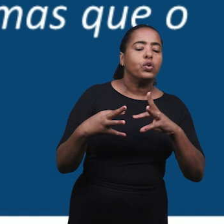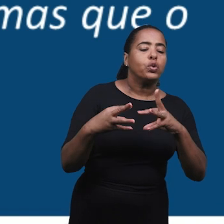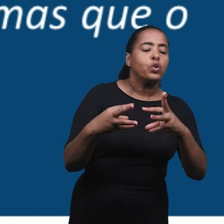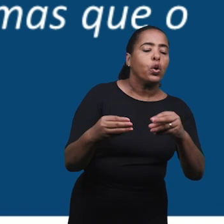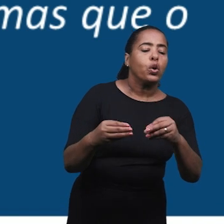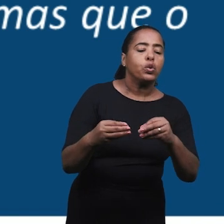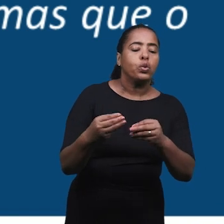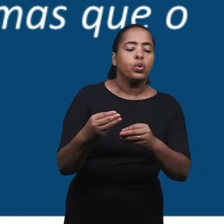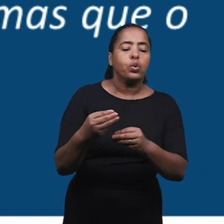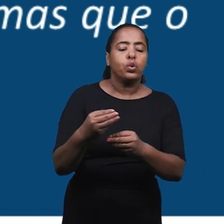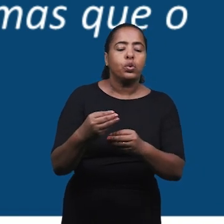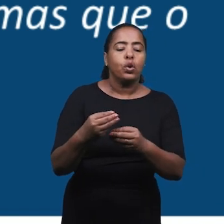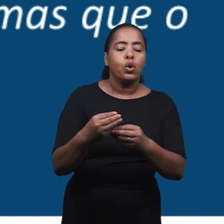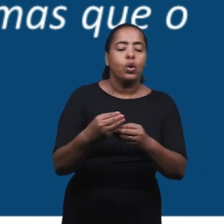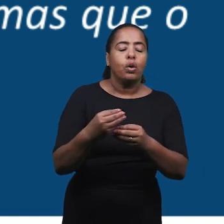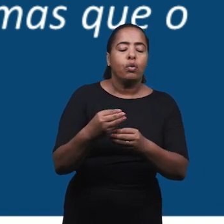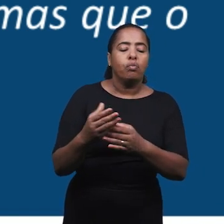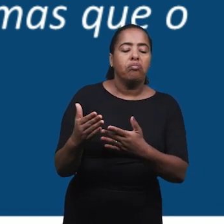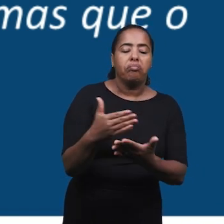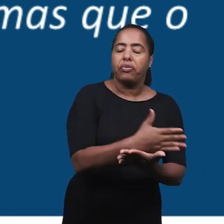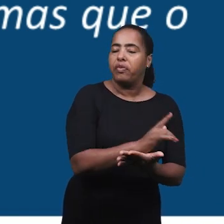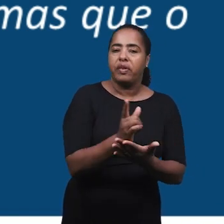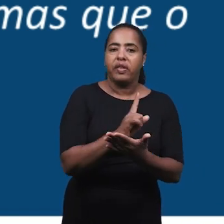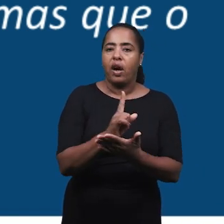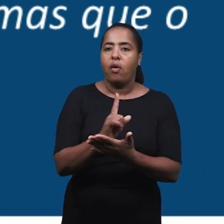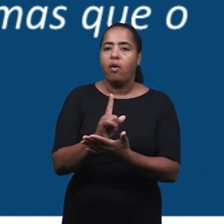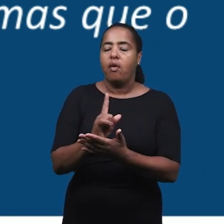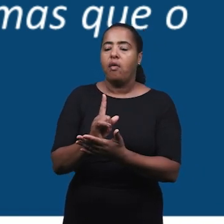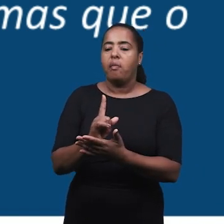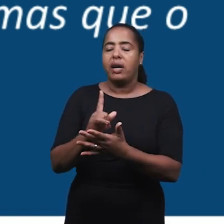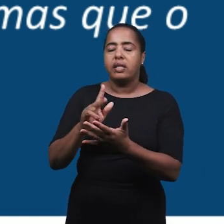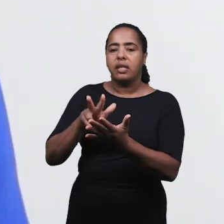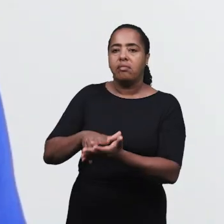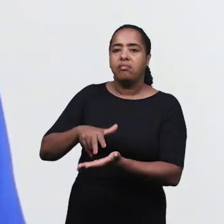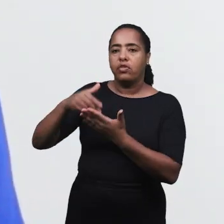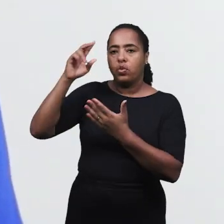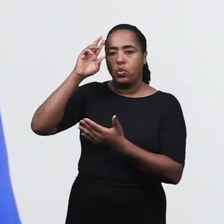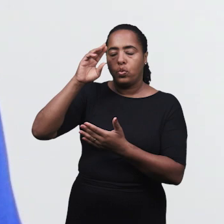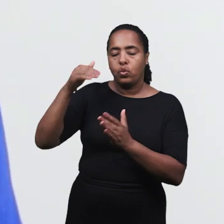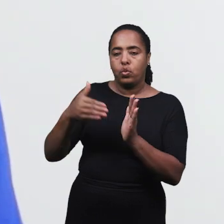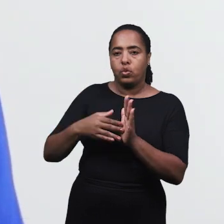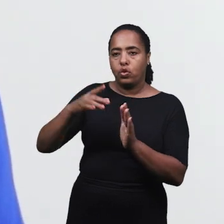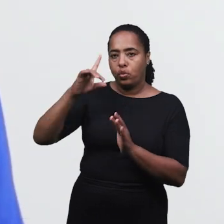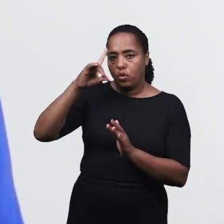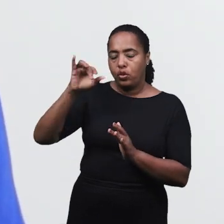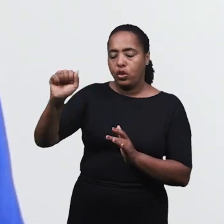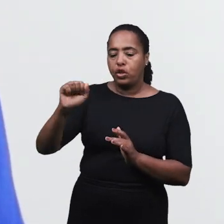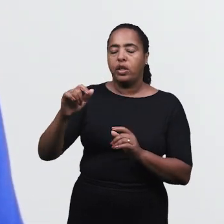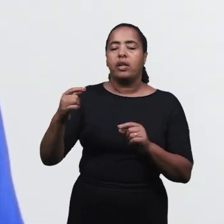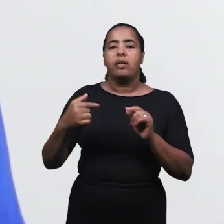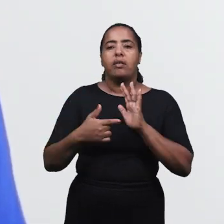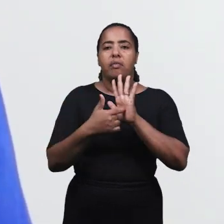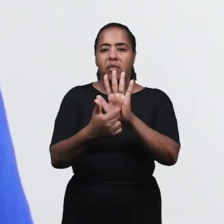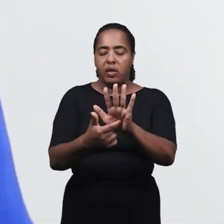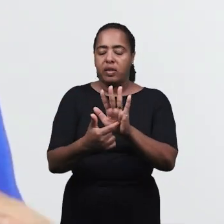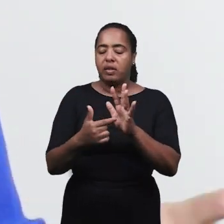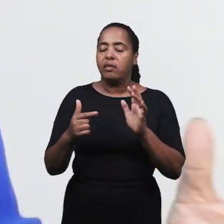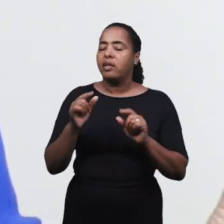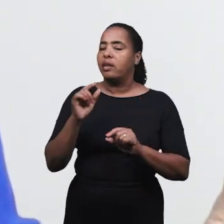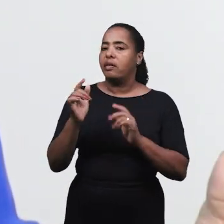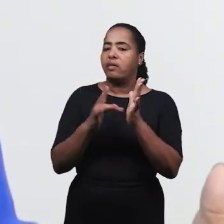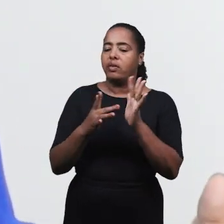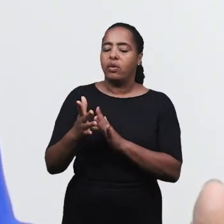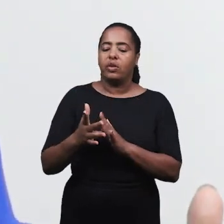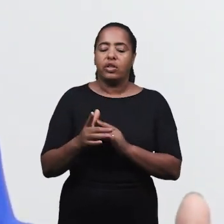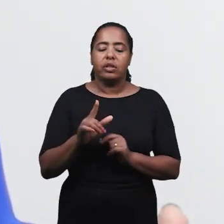celle-là, qu'aucun de ceux qu'il m'a donnés se perde, mais qui ressuscite au dernier jour, en montrant que notre Seigneur, il ne